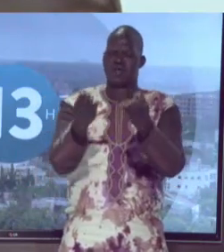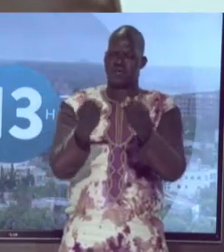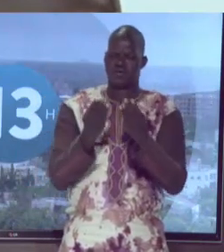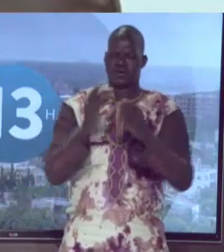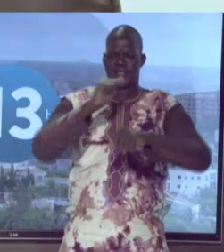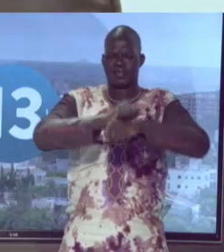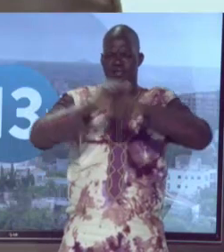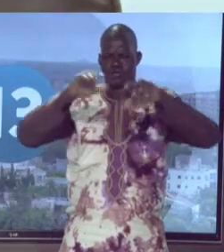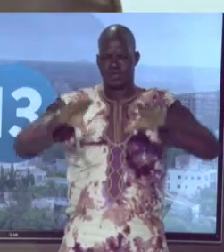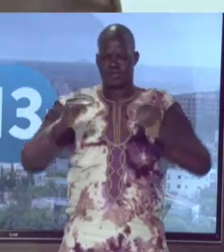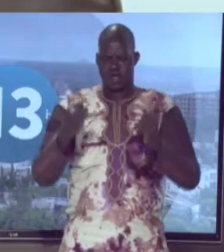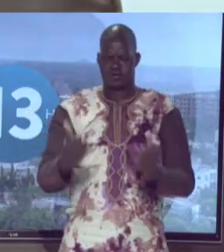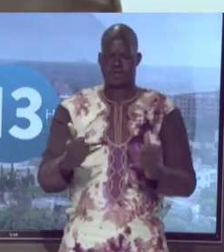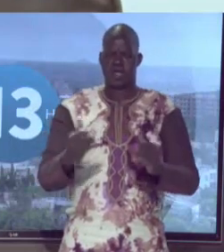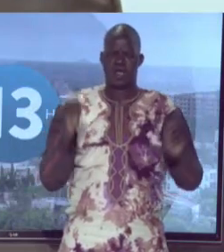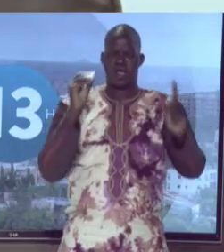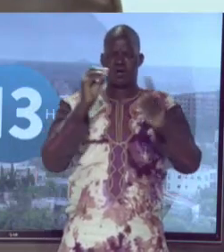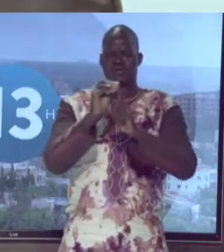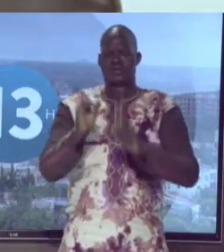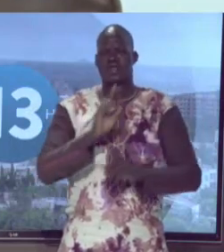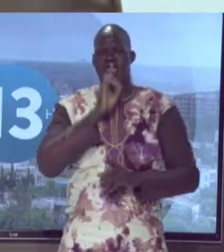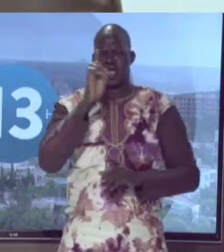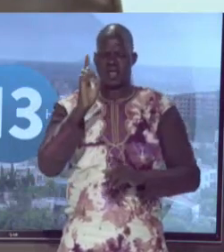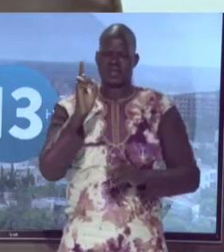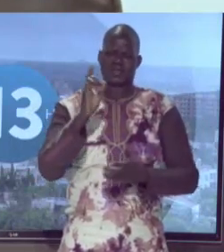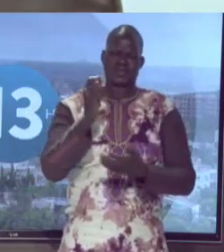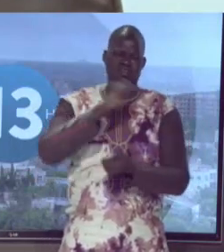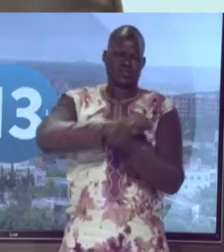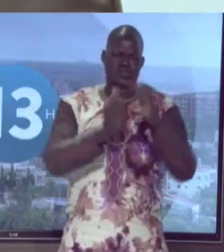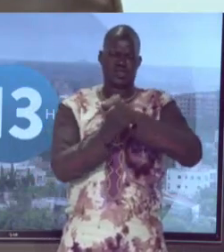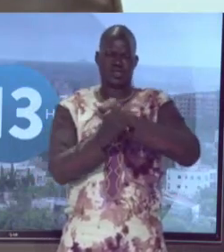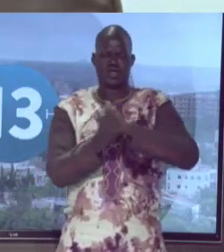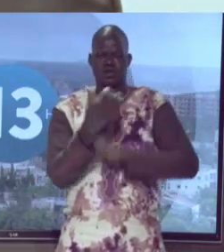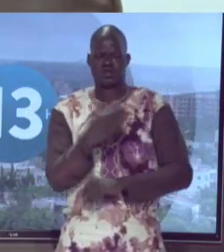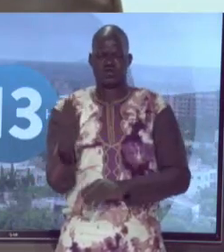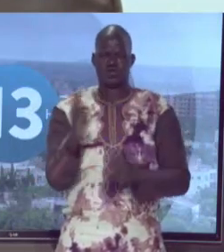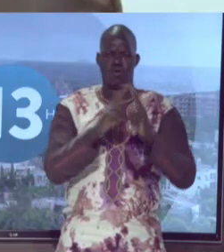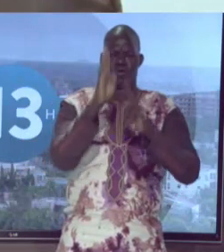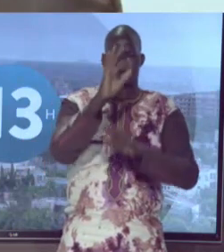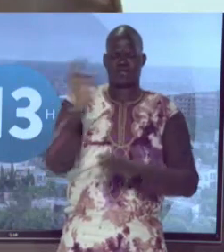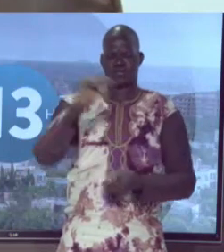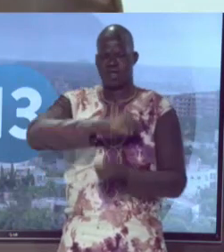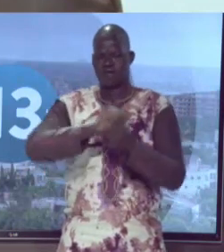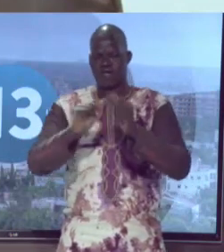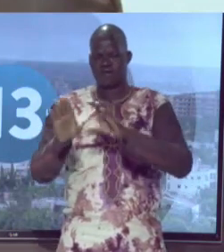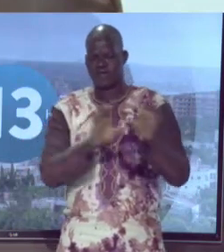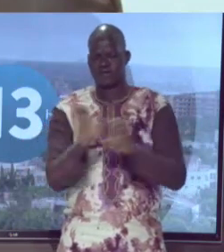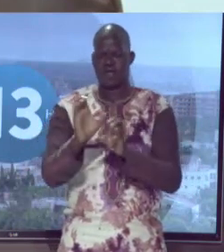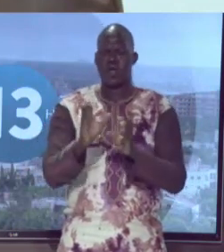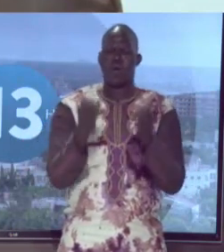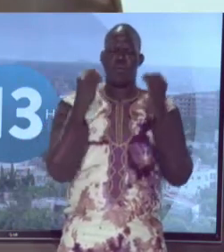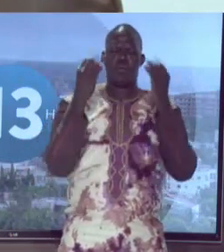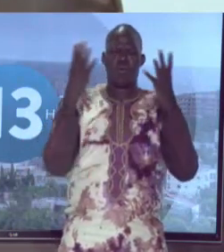entreprises actuellement. L'objectif étant d'inverser la tendance au Burkina Faso en faisant en sorte que le maximum